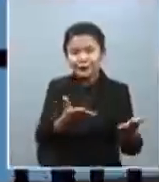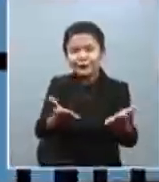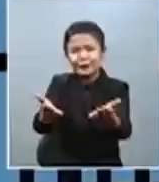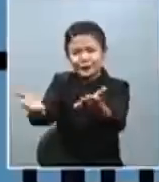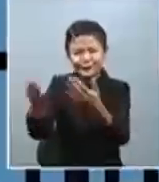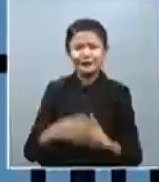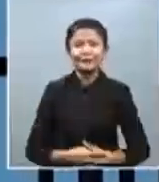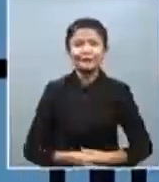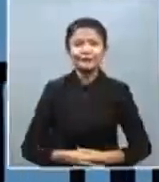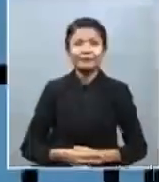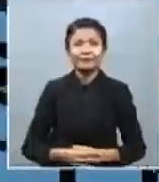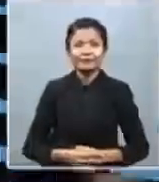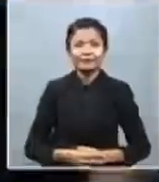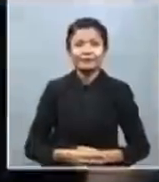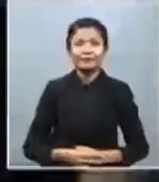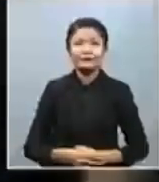โ